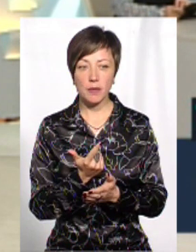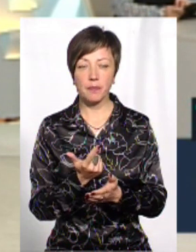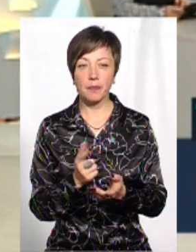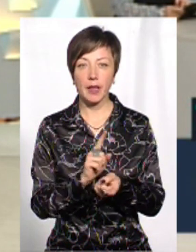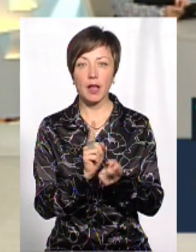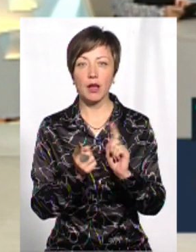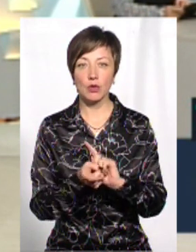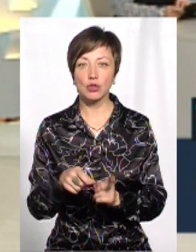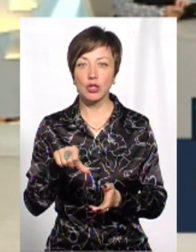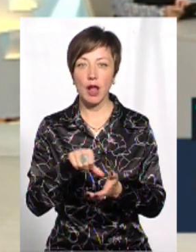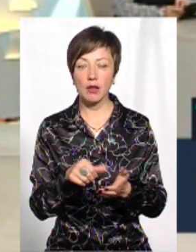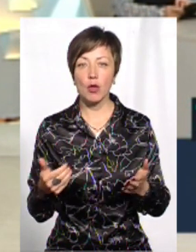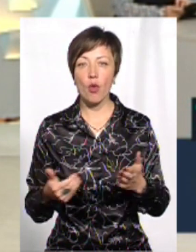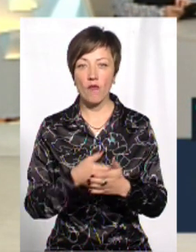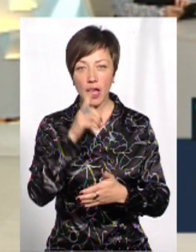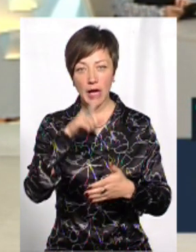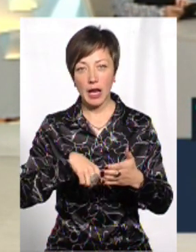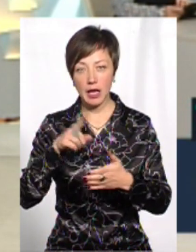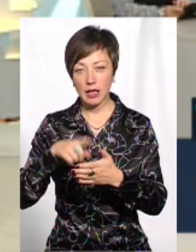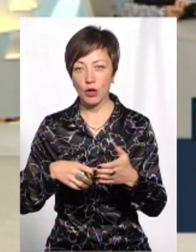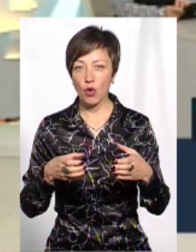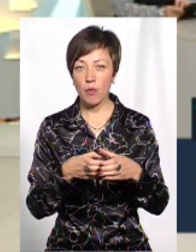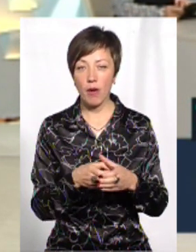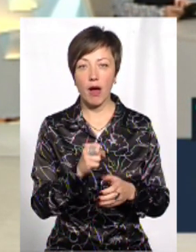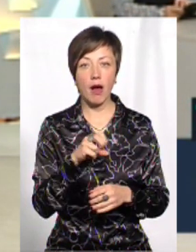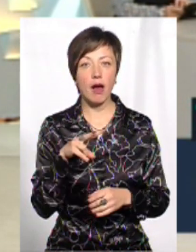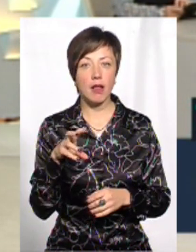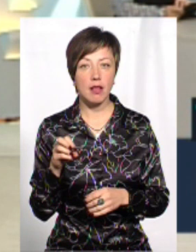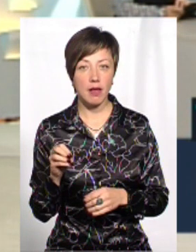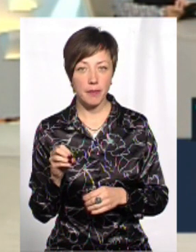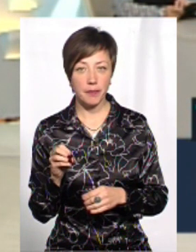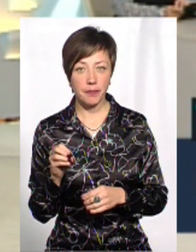стають членами нових релігійних громад. Проте кардинально